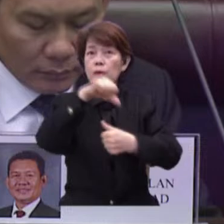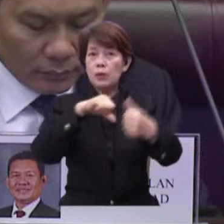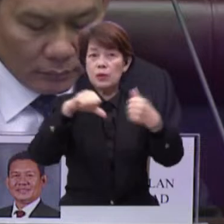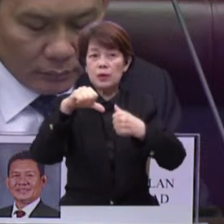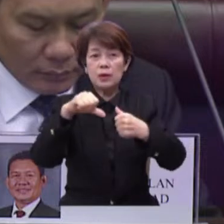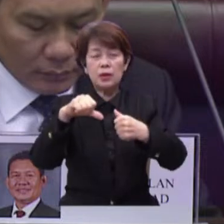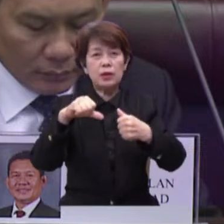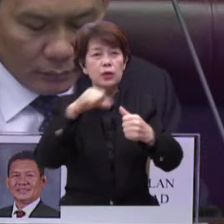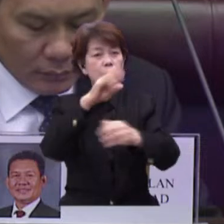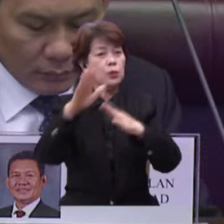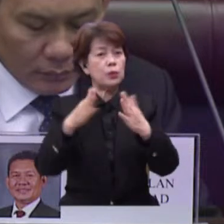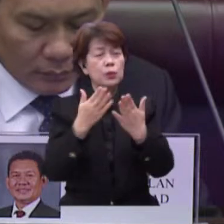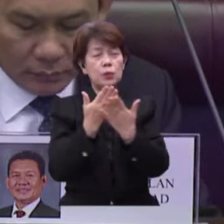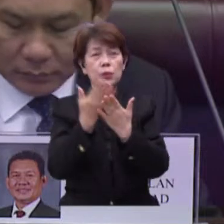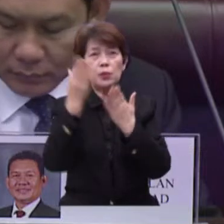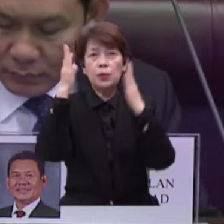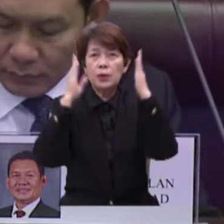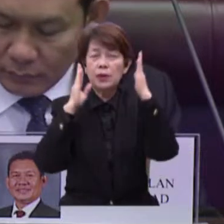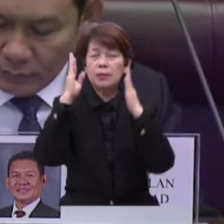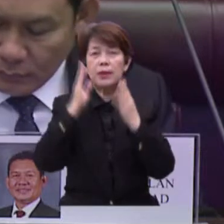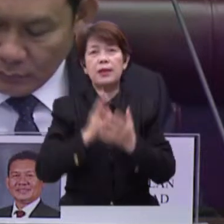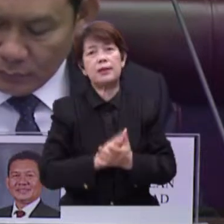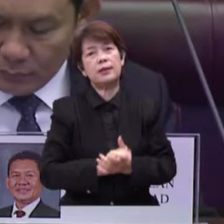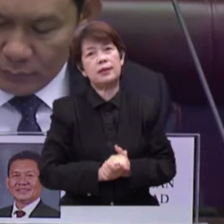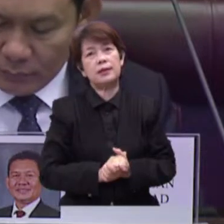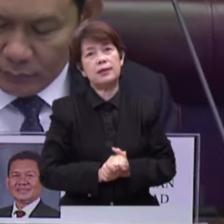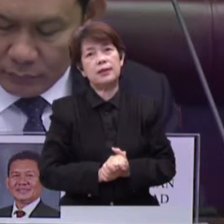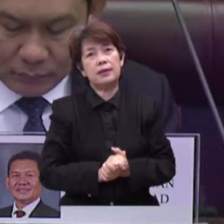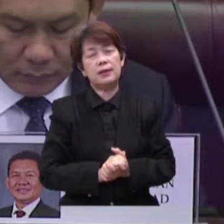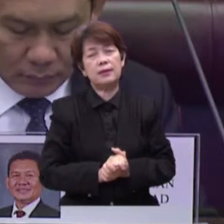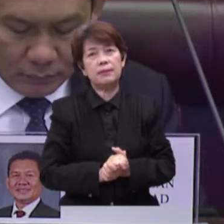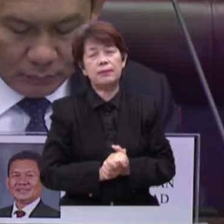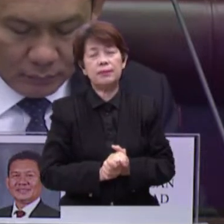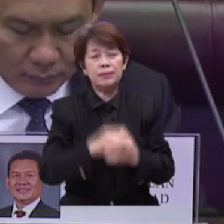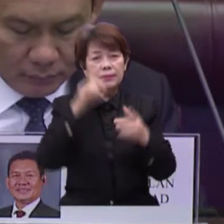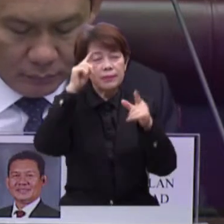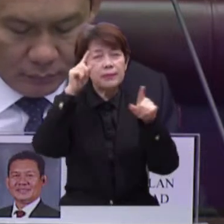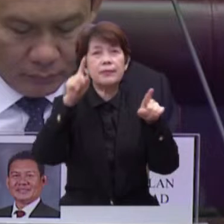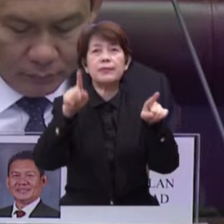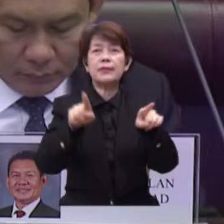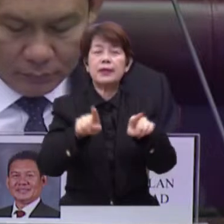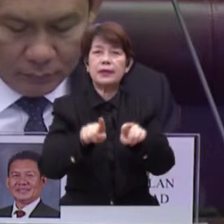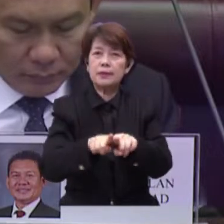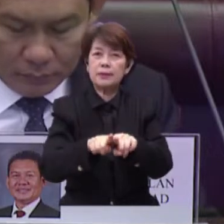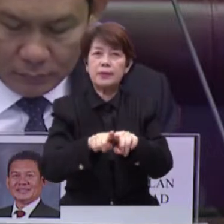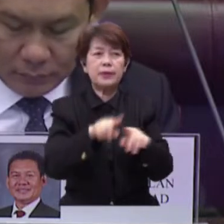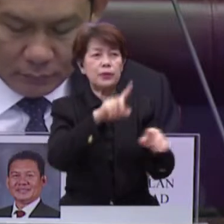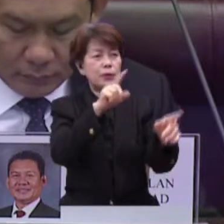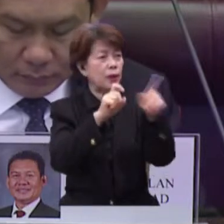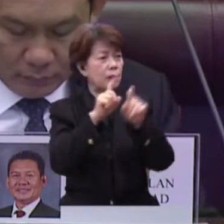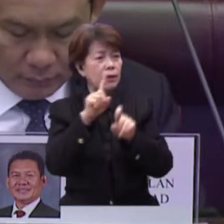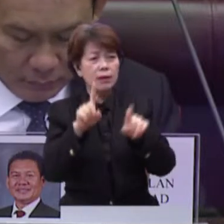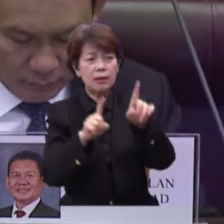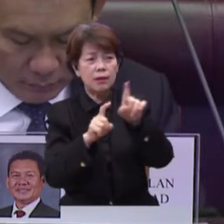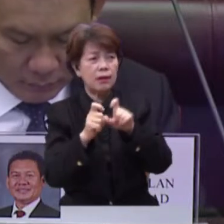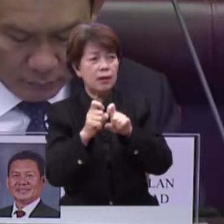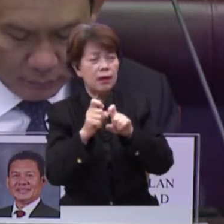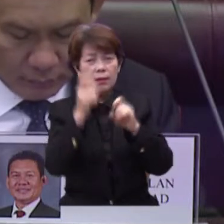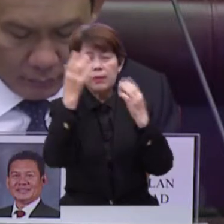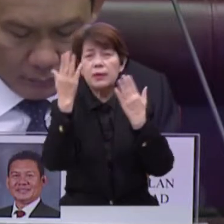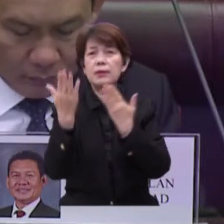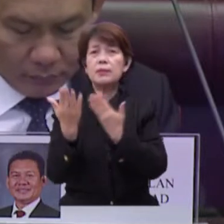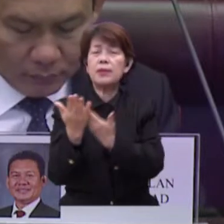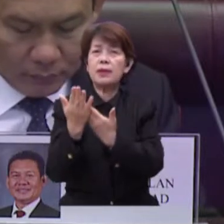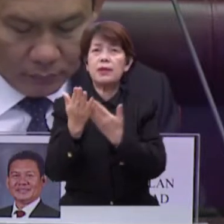seluruh negara dan saya setuju dengan beberapa soal lain yang telah dikemukakan oleh yang